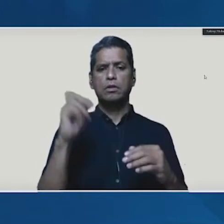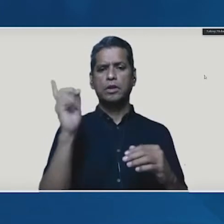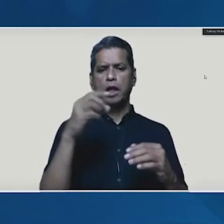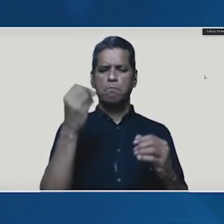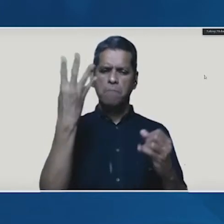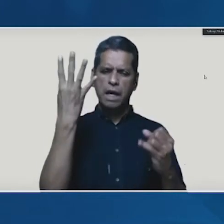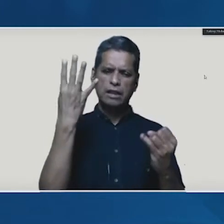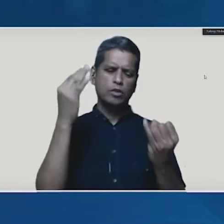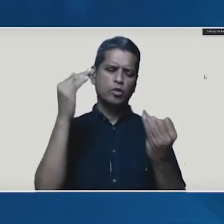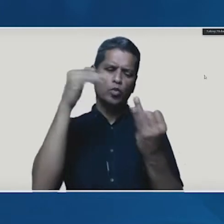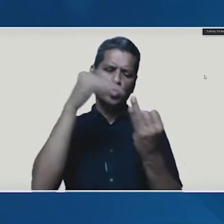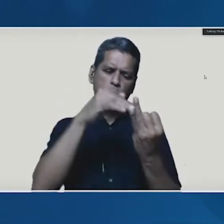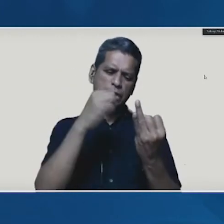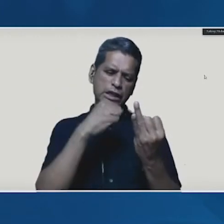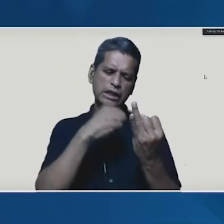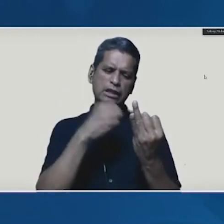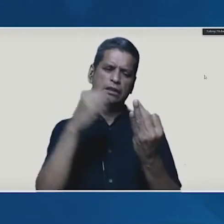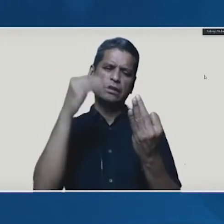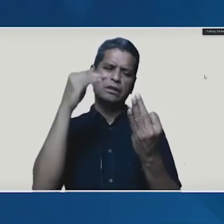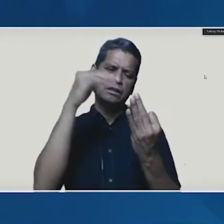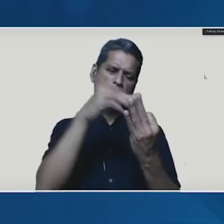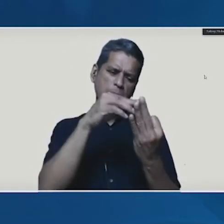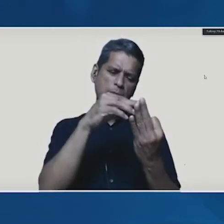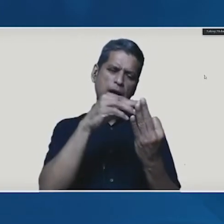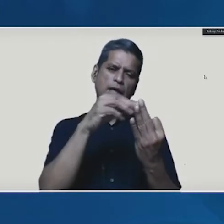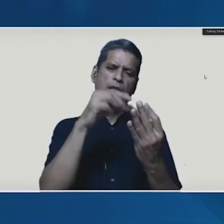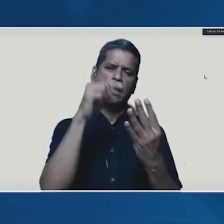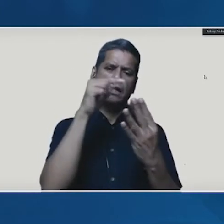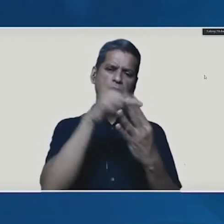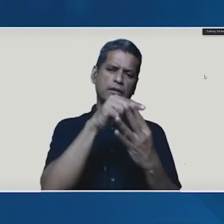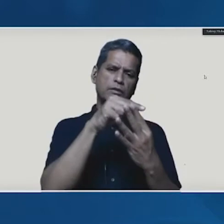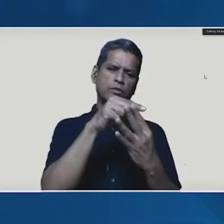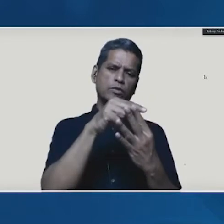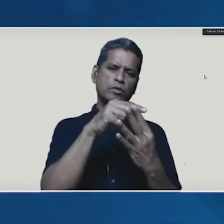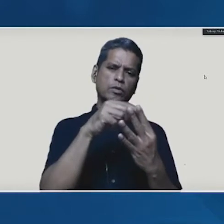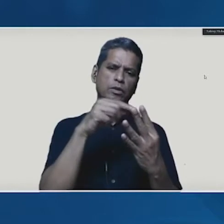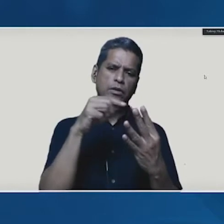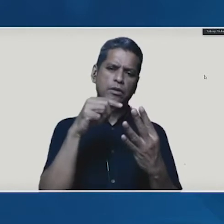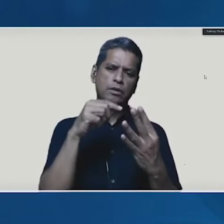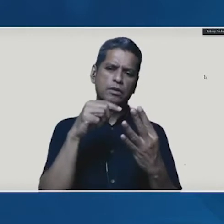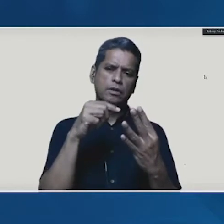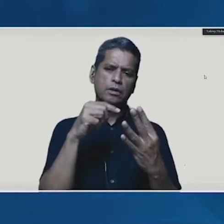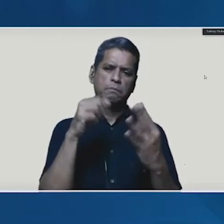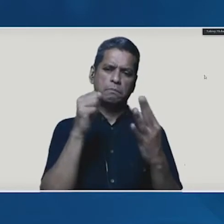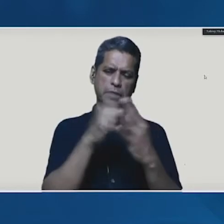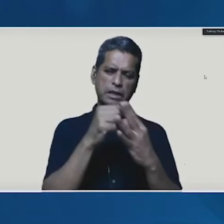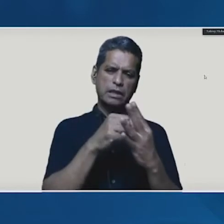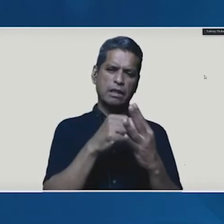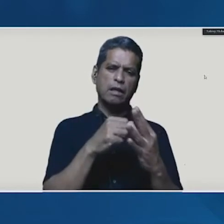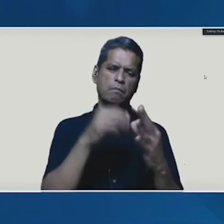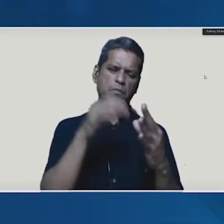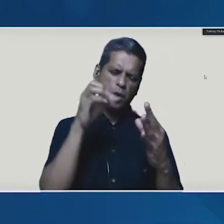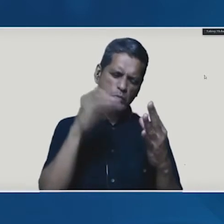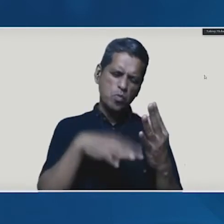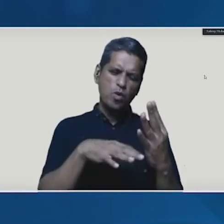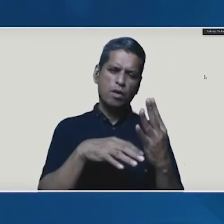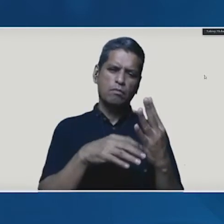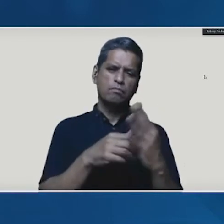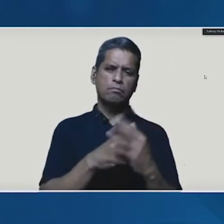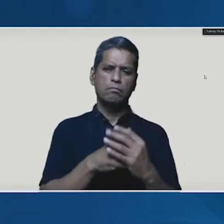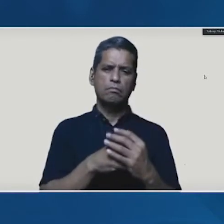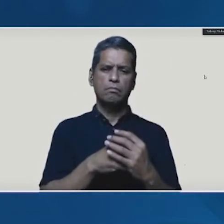emas perak tembaga dan makin murah yaitu besi makin murah menunjukkan